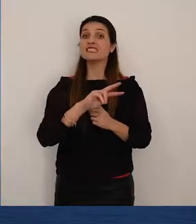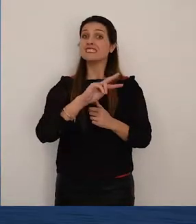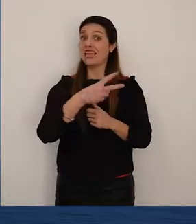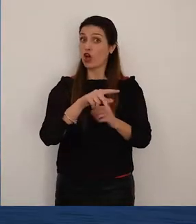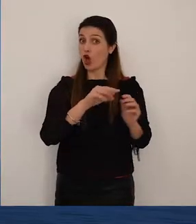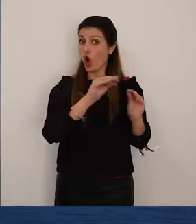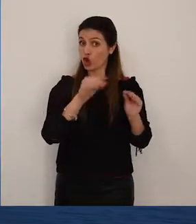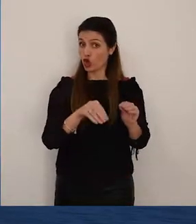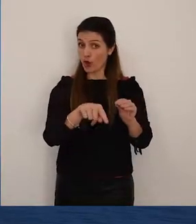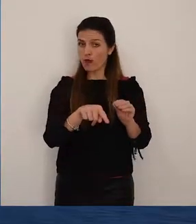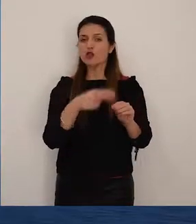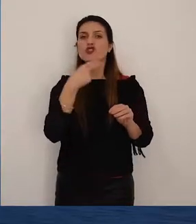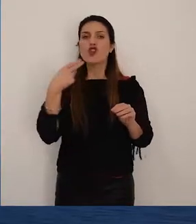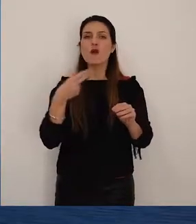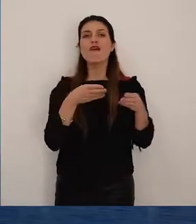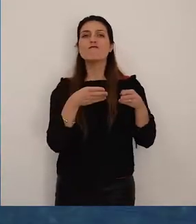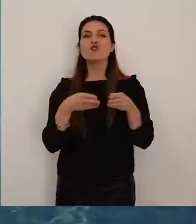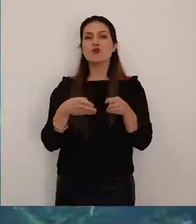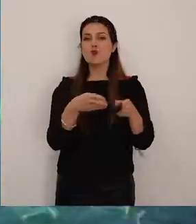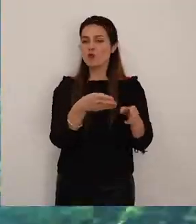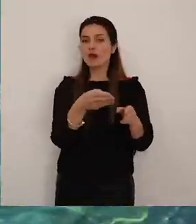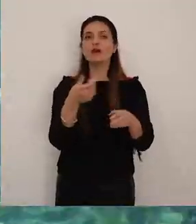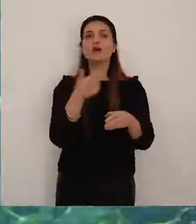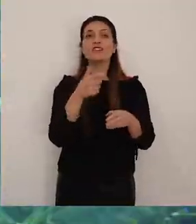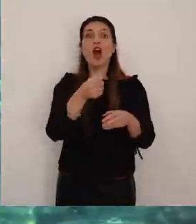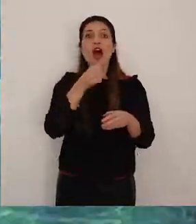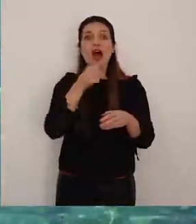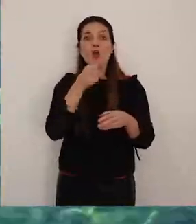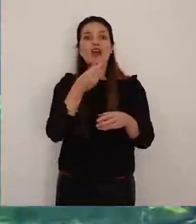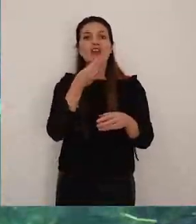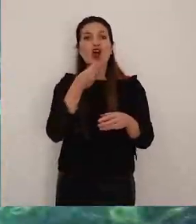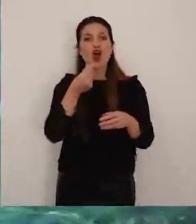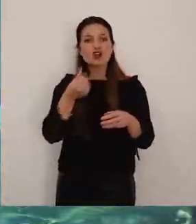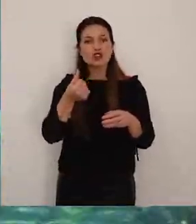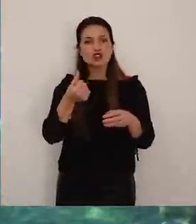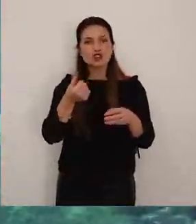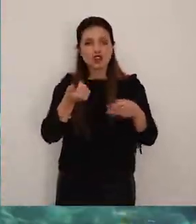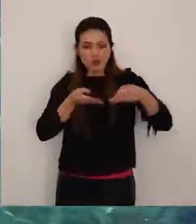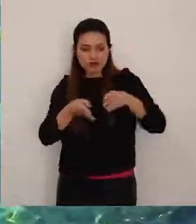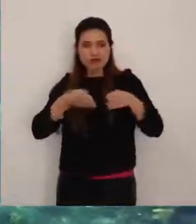La seconda è nota come Fiume per la presenza di sorgenti di acqua dolce.